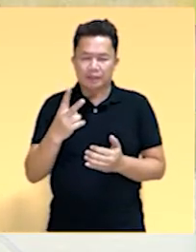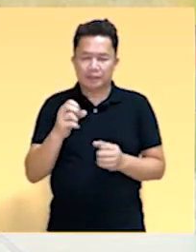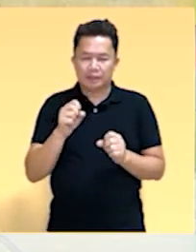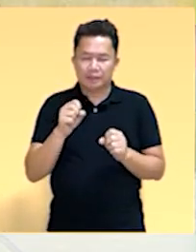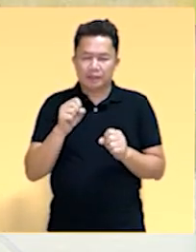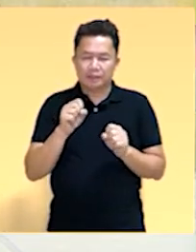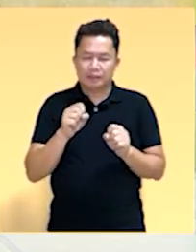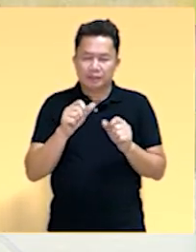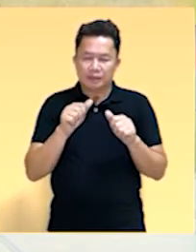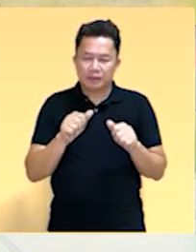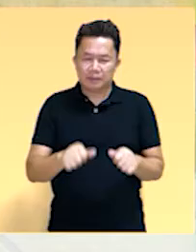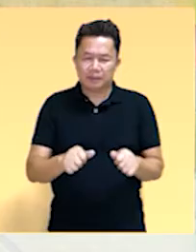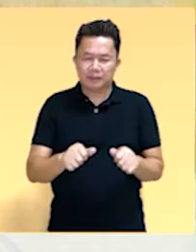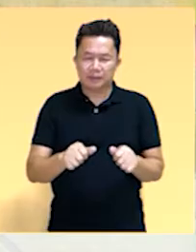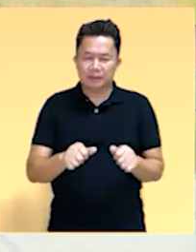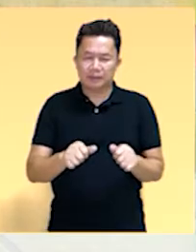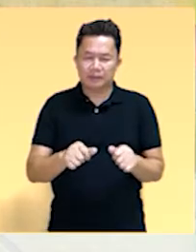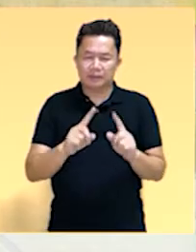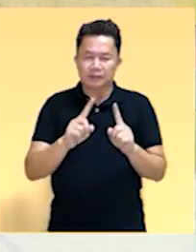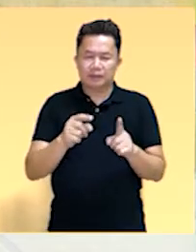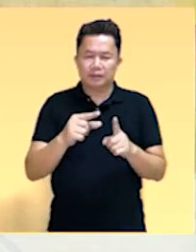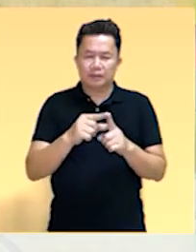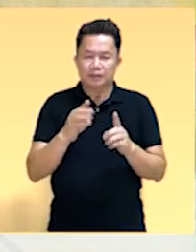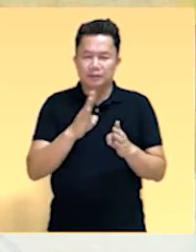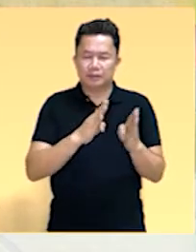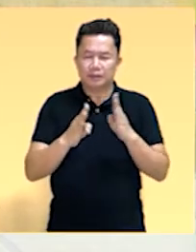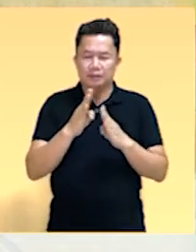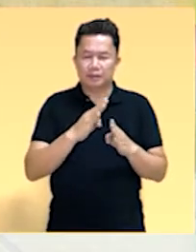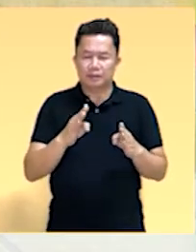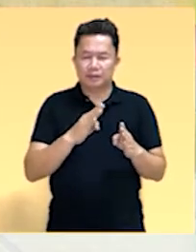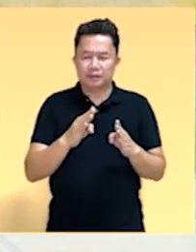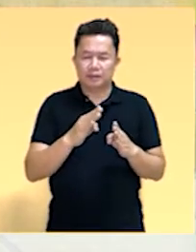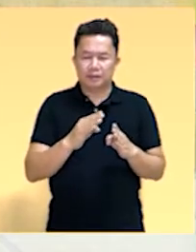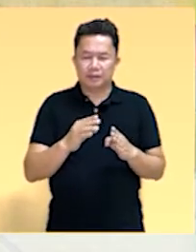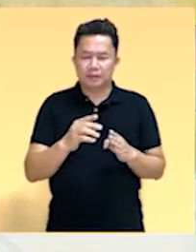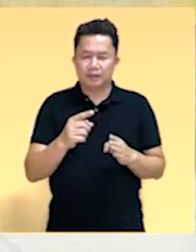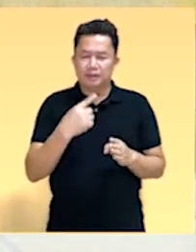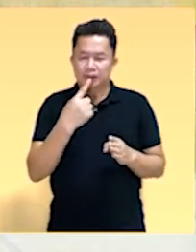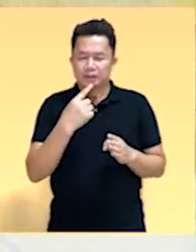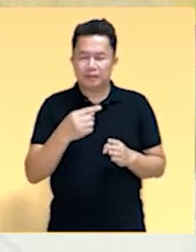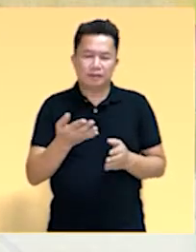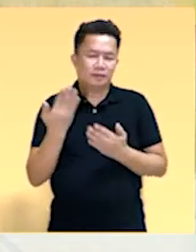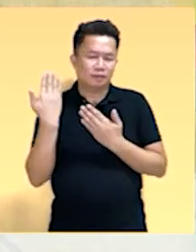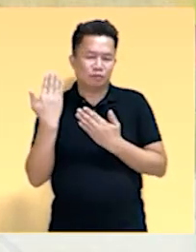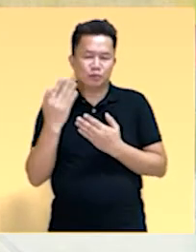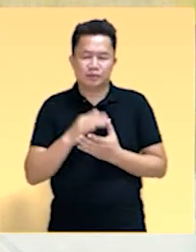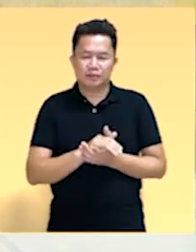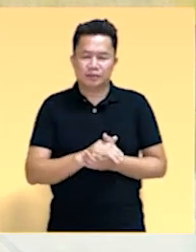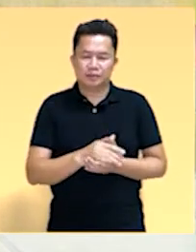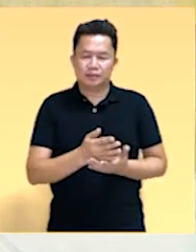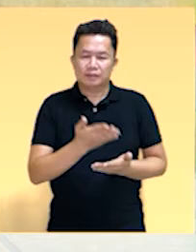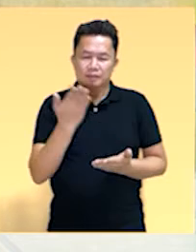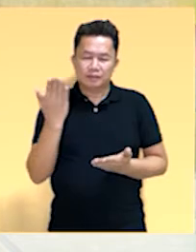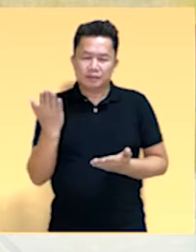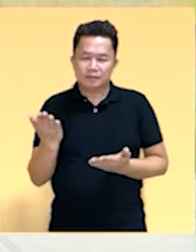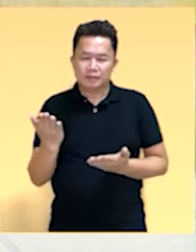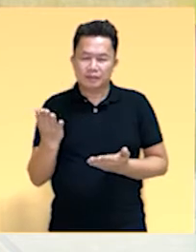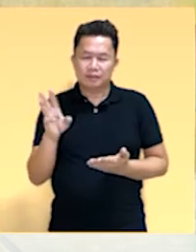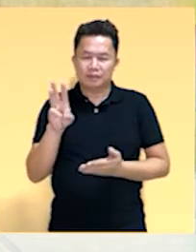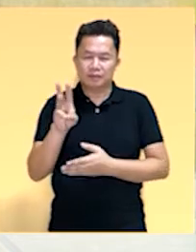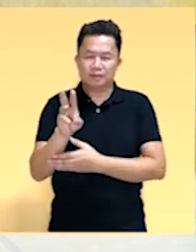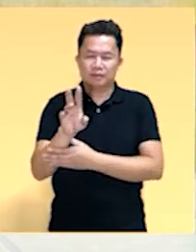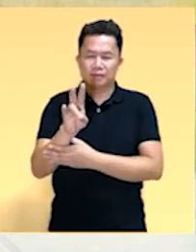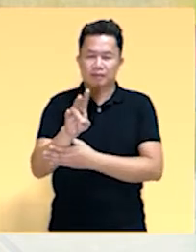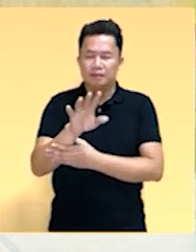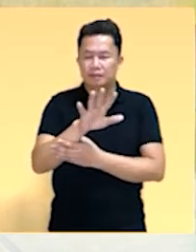kung kaya mong sagutin ang word problem na may kaugnayan sa sinabi mo sa akin kanina. Kung ikaw ay